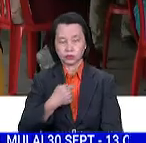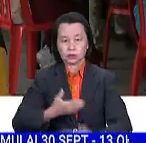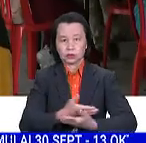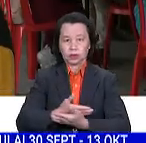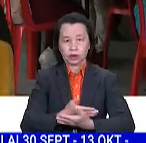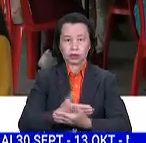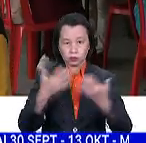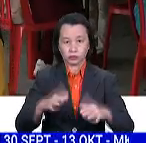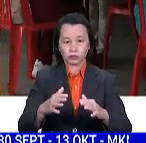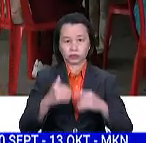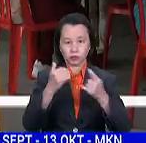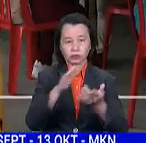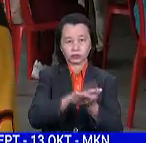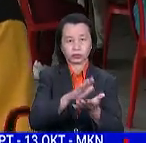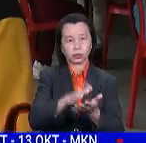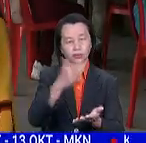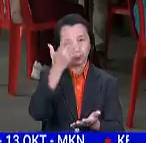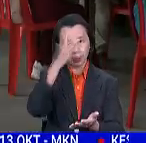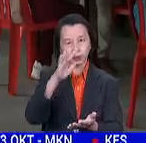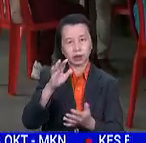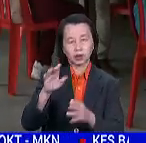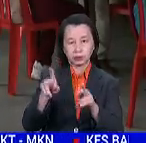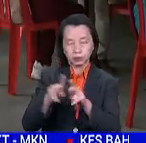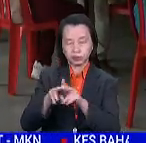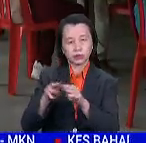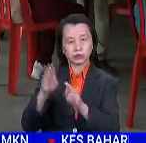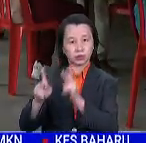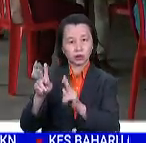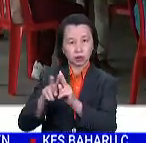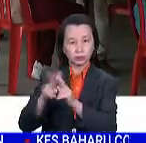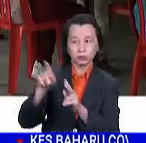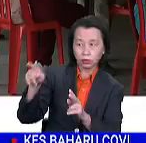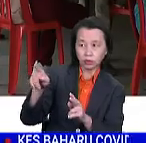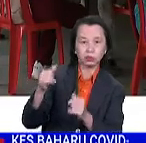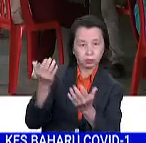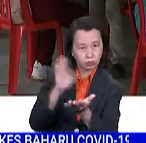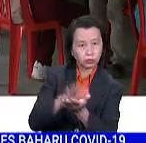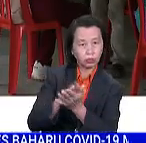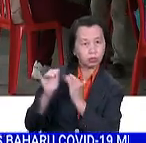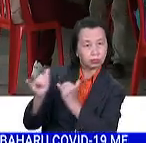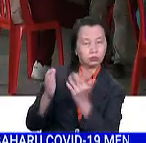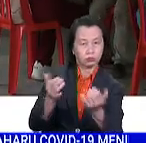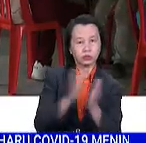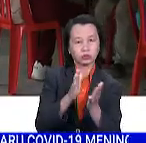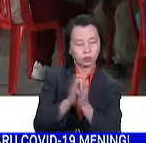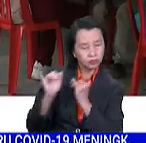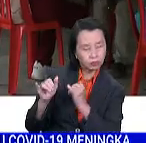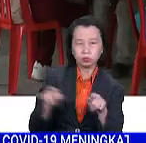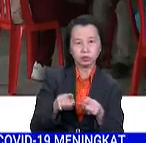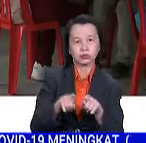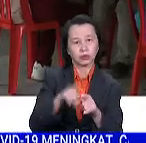di sini nak sekolah, nak pandai juga lah. Macam orang kampung sana ni, memang nak sekolah juga, nak buat saya di sini baru boleh